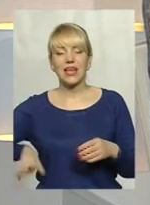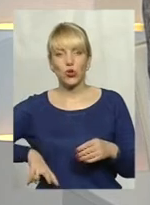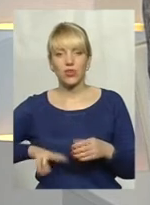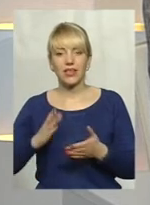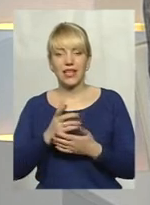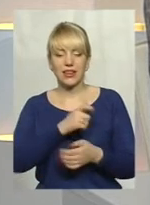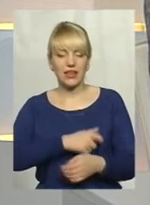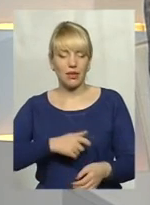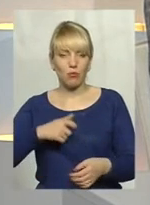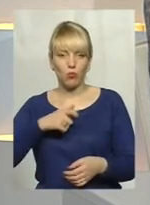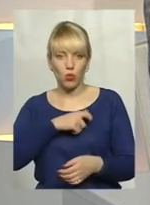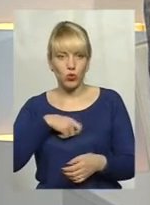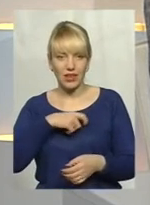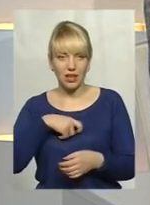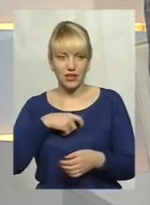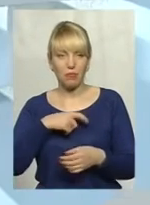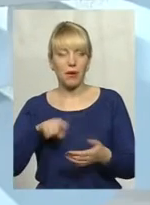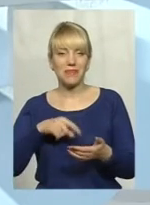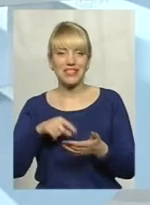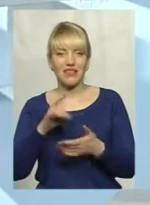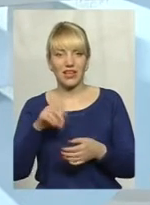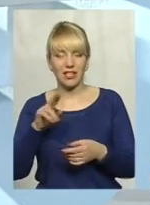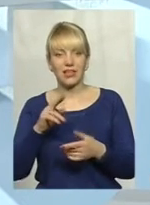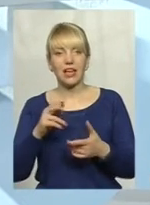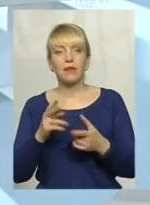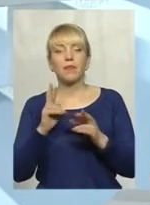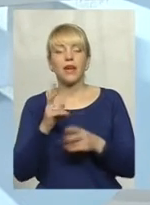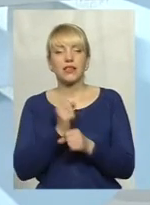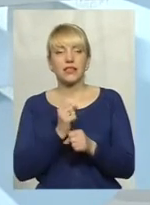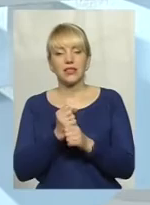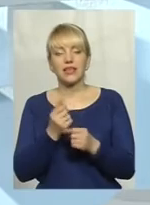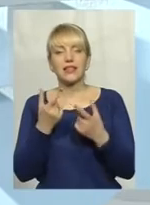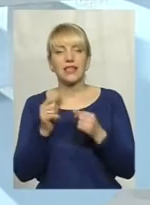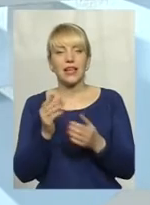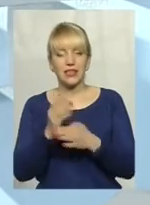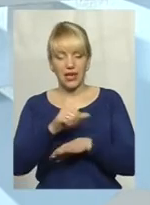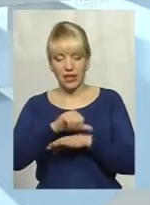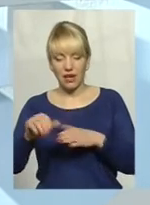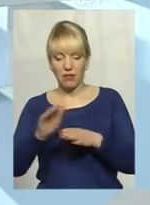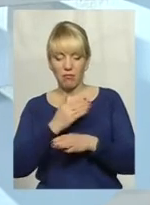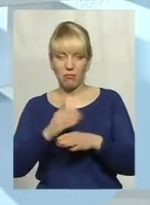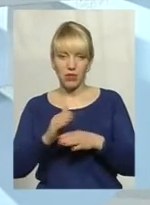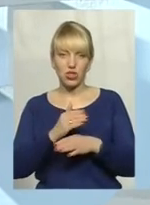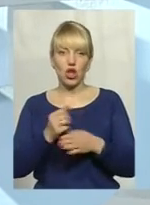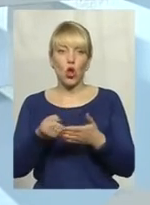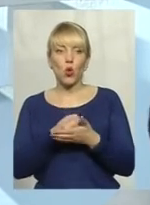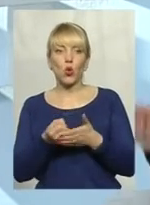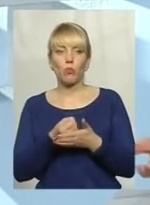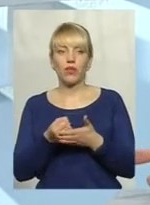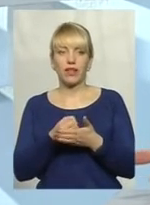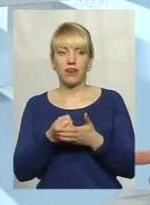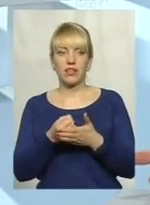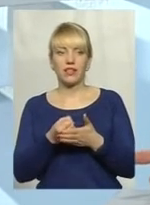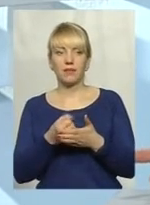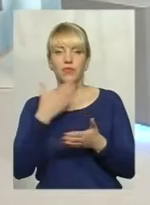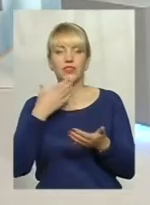діяти, чи не є конфліктом інтересів, де межа між його посадовими обов'язками, які він захищає, і де межа між лобіюванням з